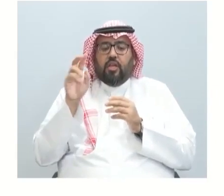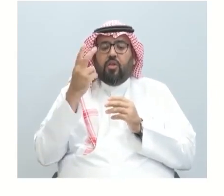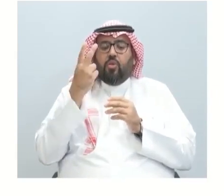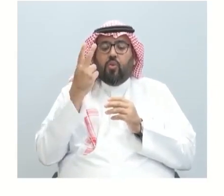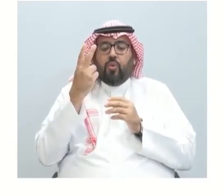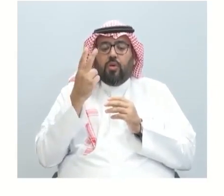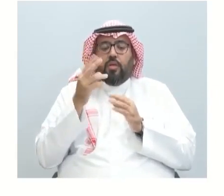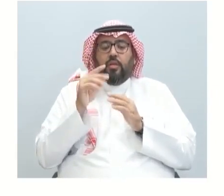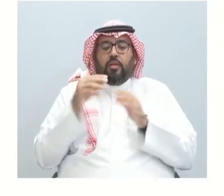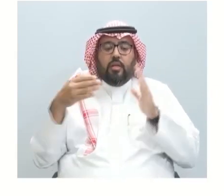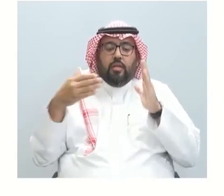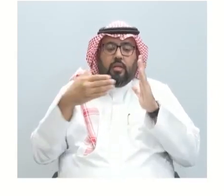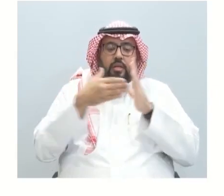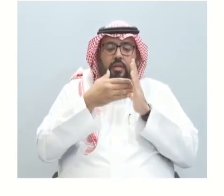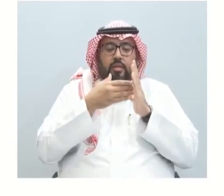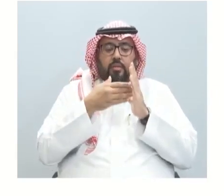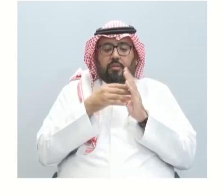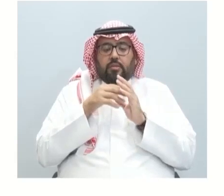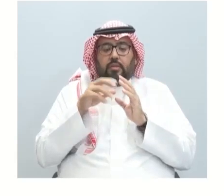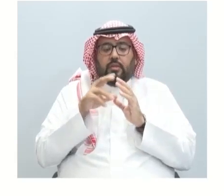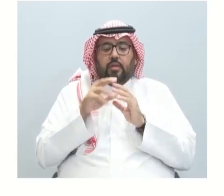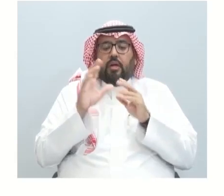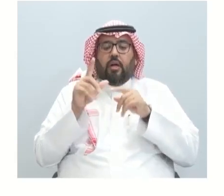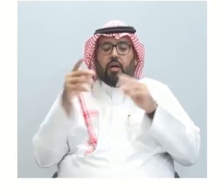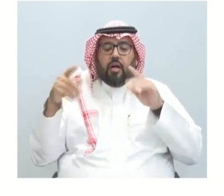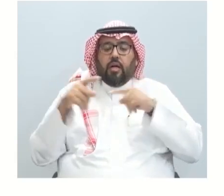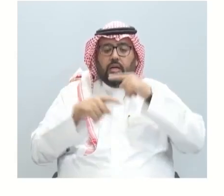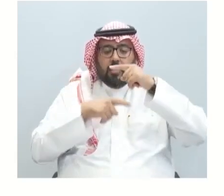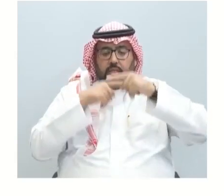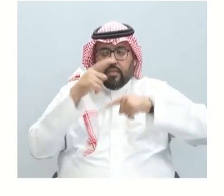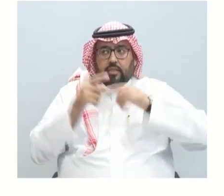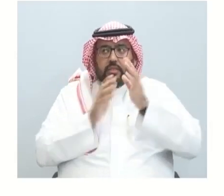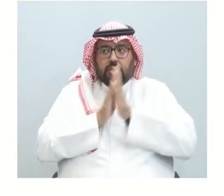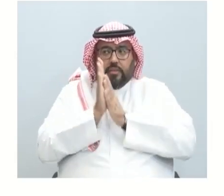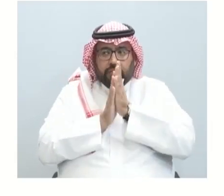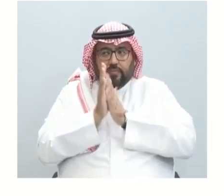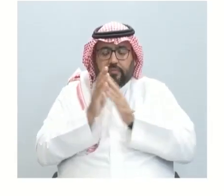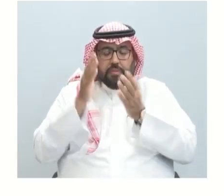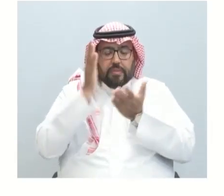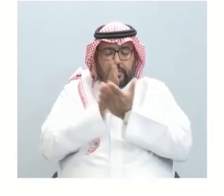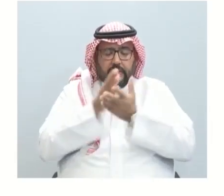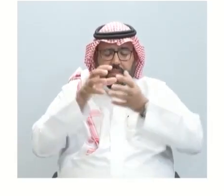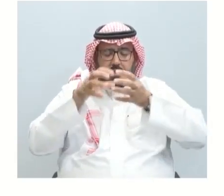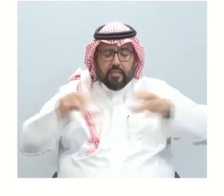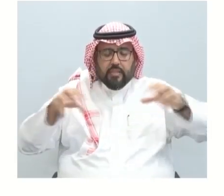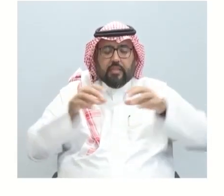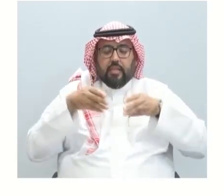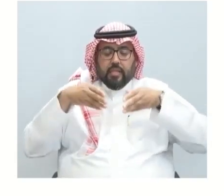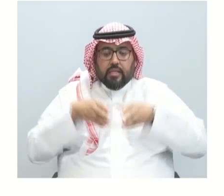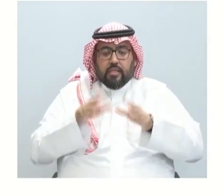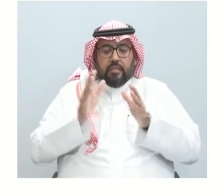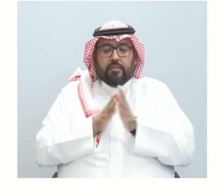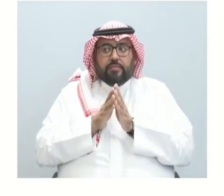هذه المرحله الاخيره من الطور البيني كانت الخليه تستعد لماذا تستعد للانقسام تتحضر للدخول في